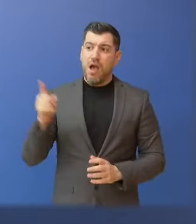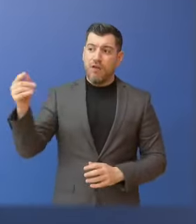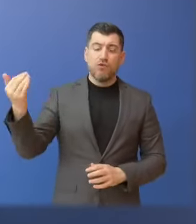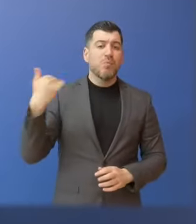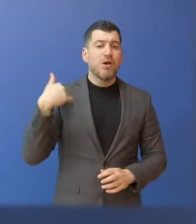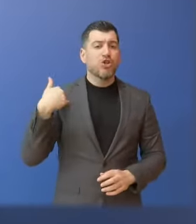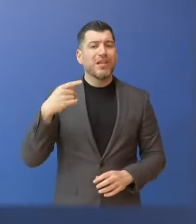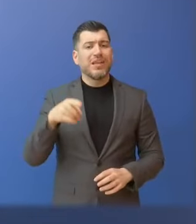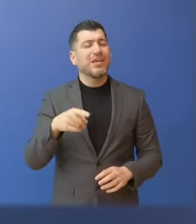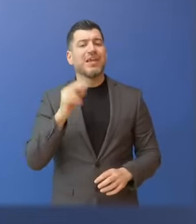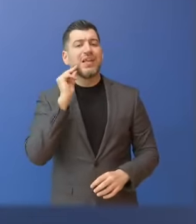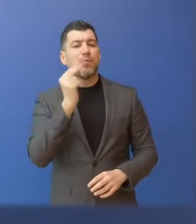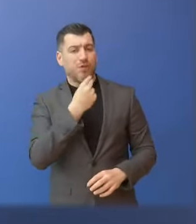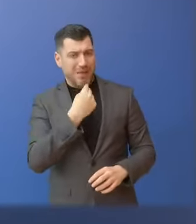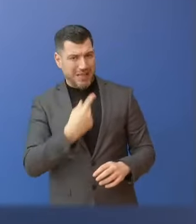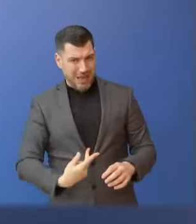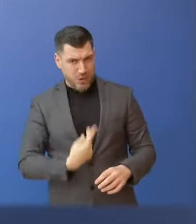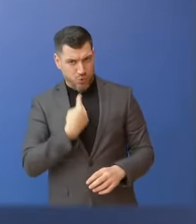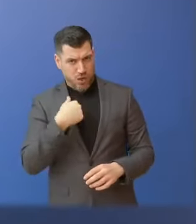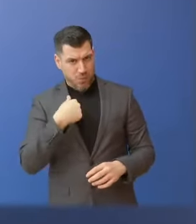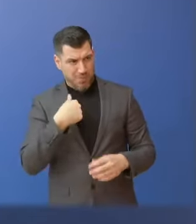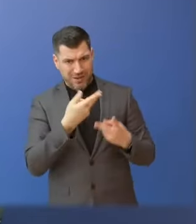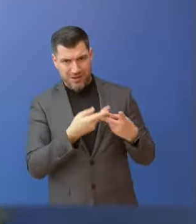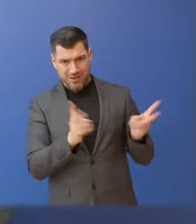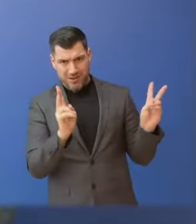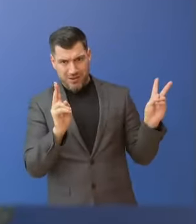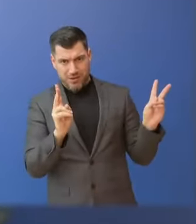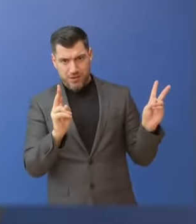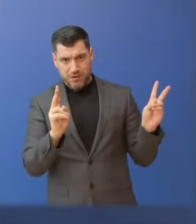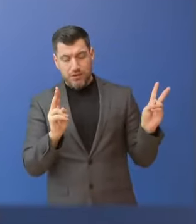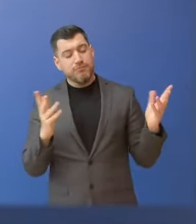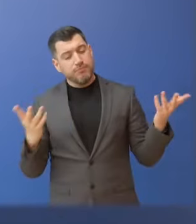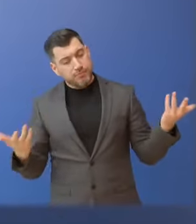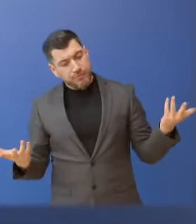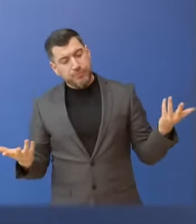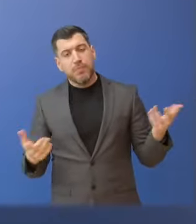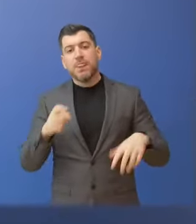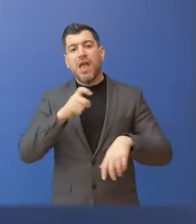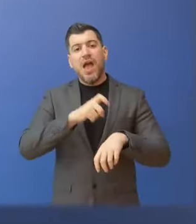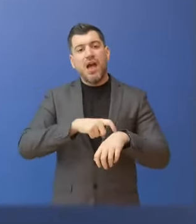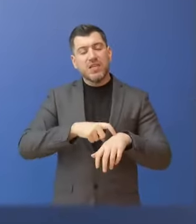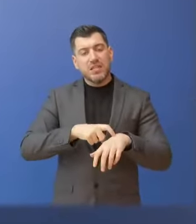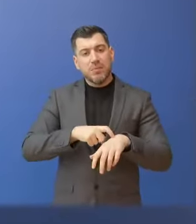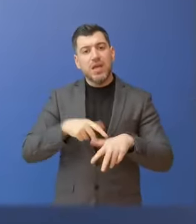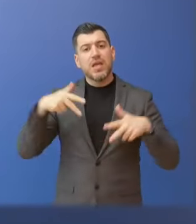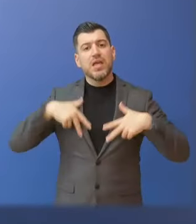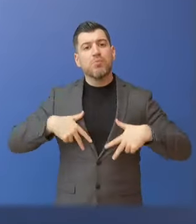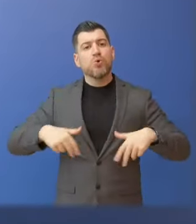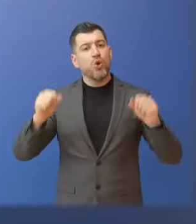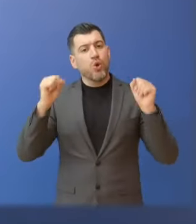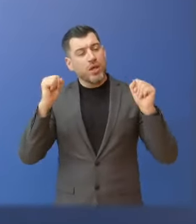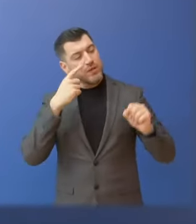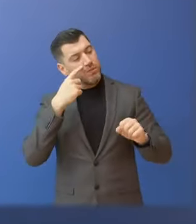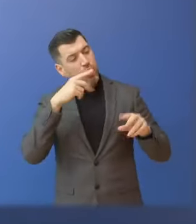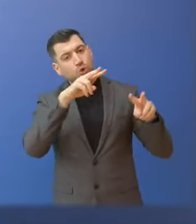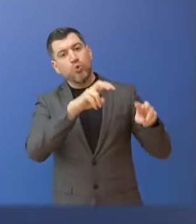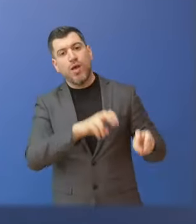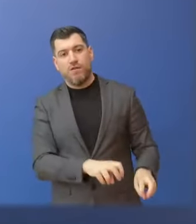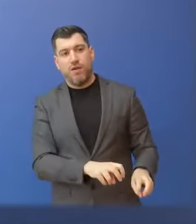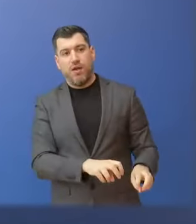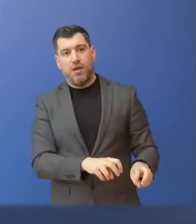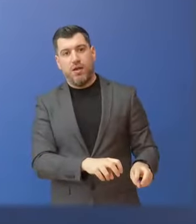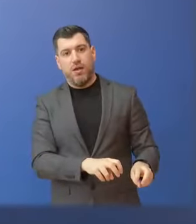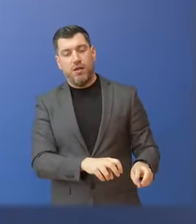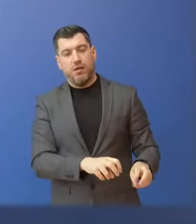απογευματινά χειρουργεία έτσι είναι κάτι το οποίο εξετάζει διερευνά το υπουργείο υγείας αλλά